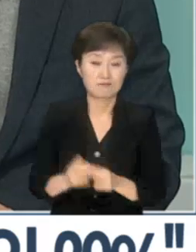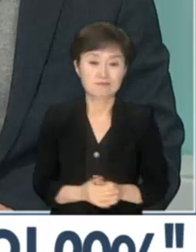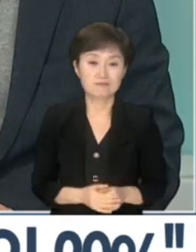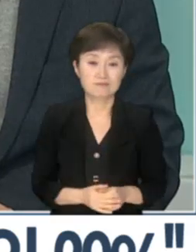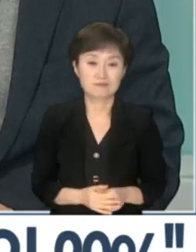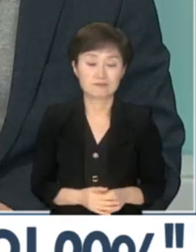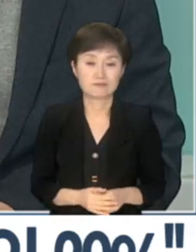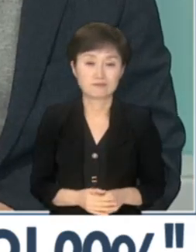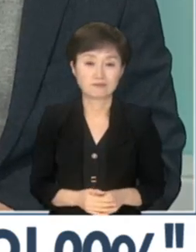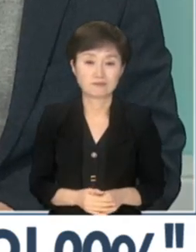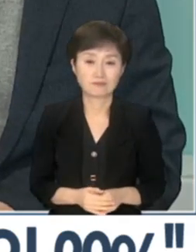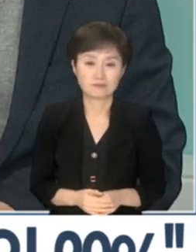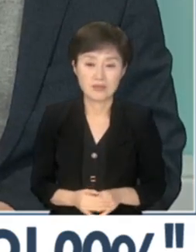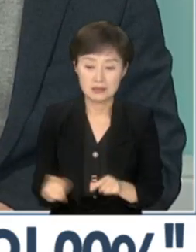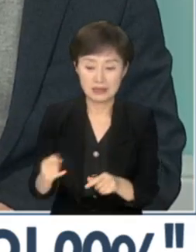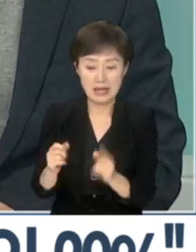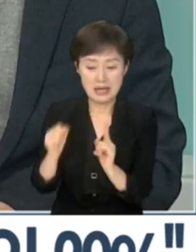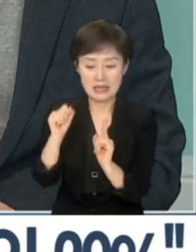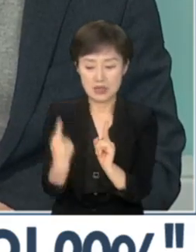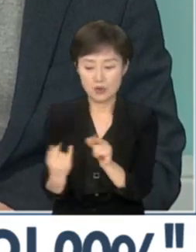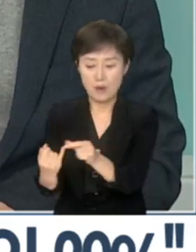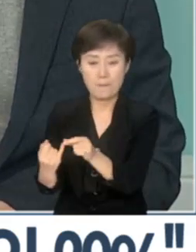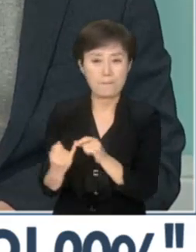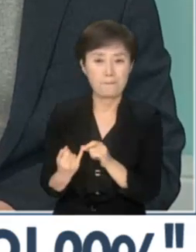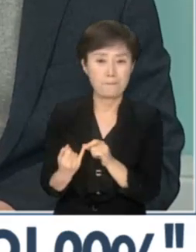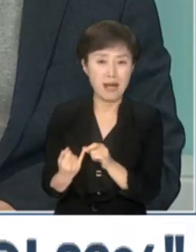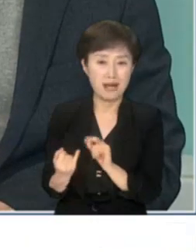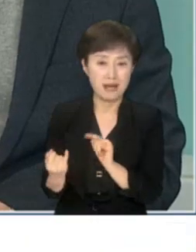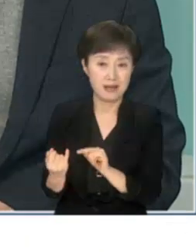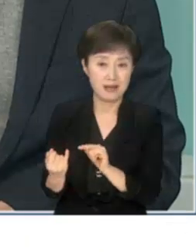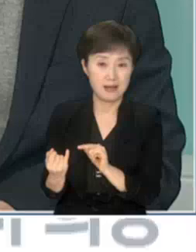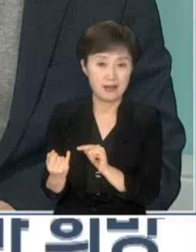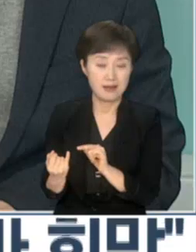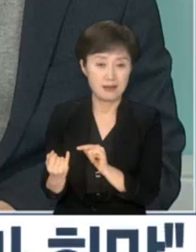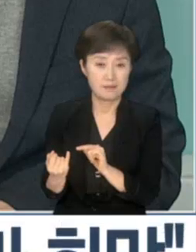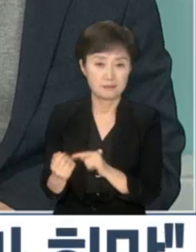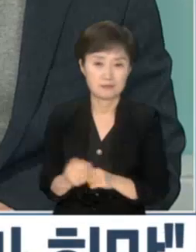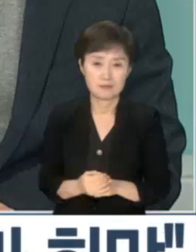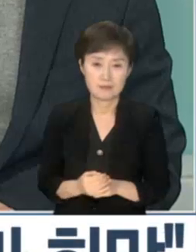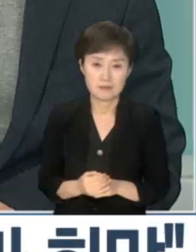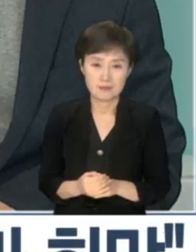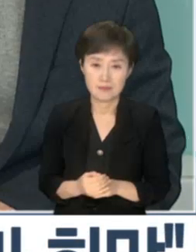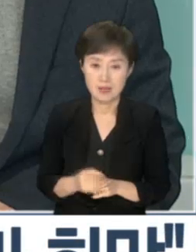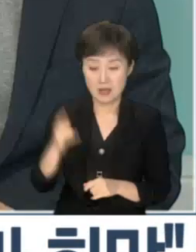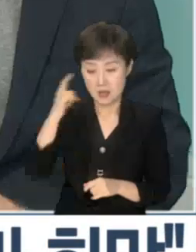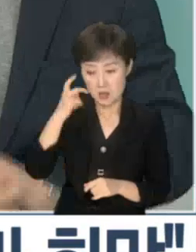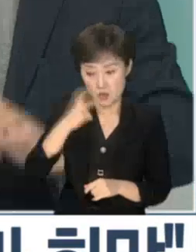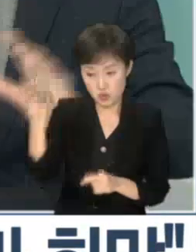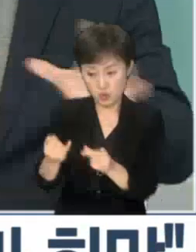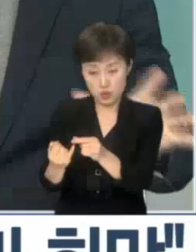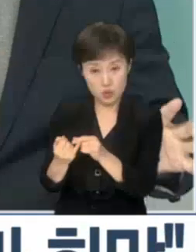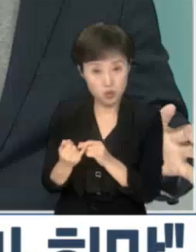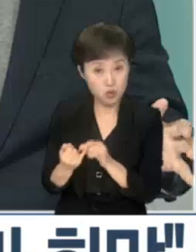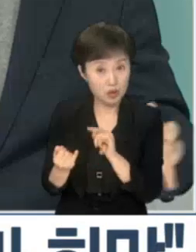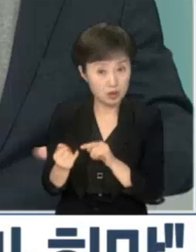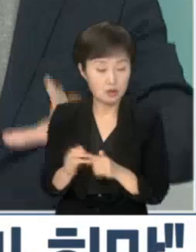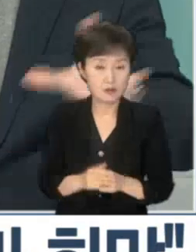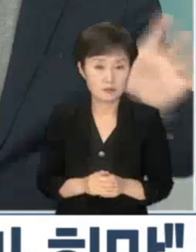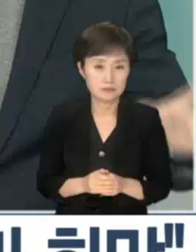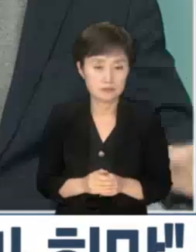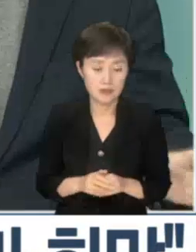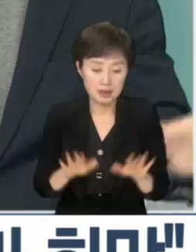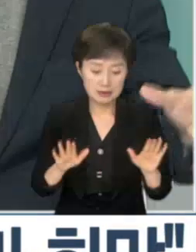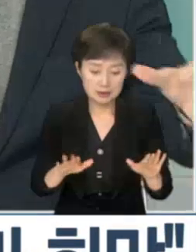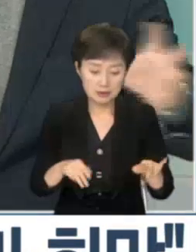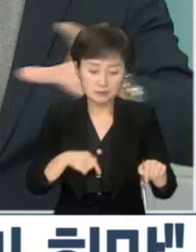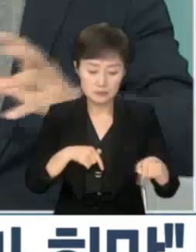이제 영입 이제 1호로 이제 발표한다라고 하던데 사실 인재를 영입하는 것은 당 활동과 무관한 다양한